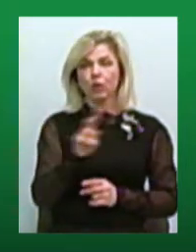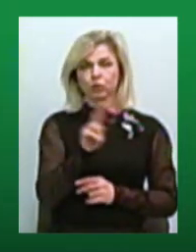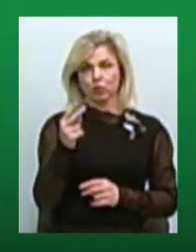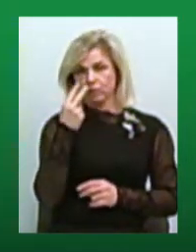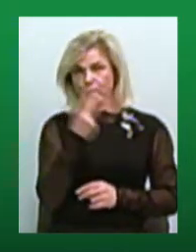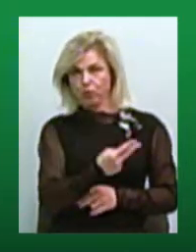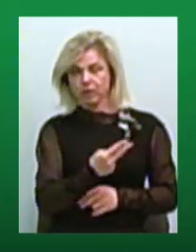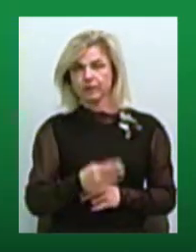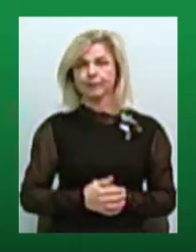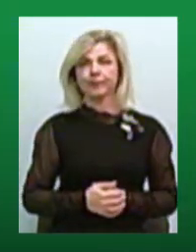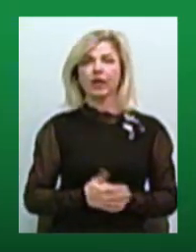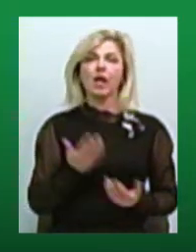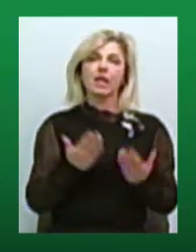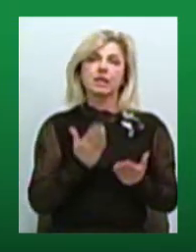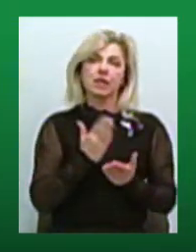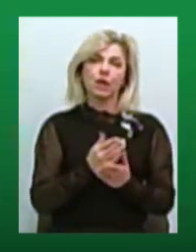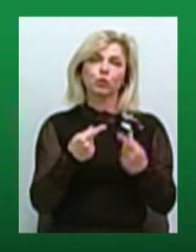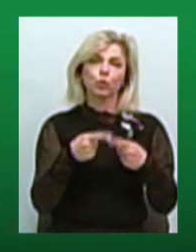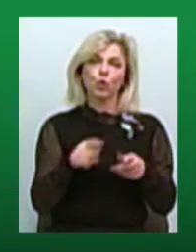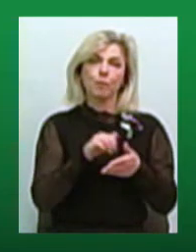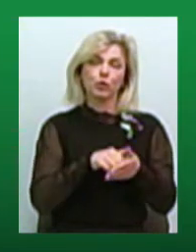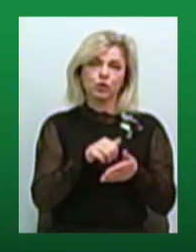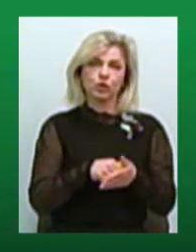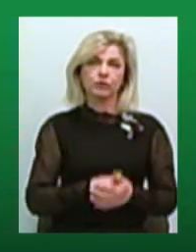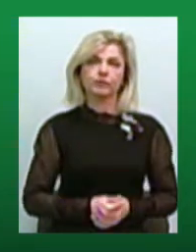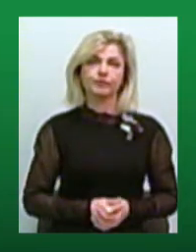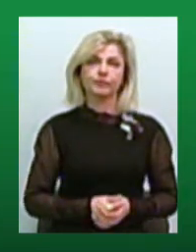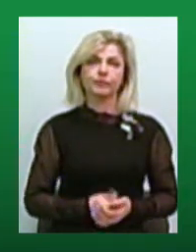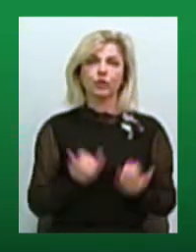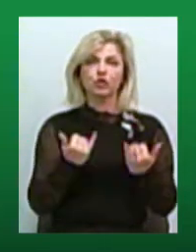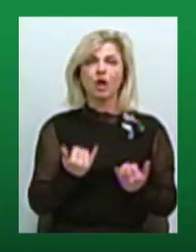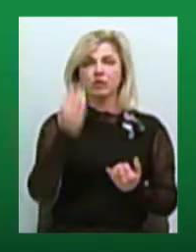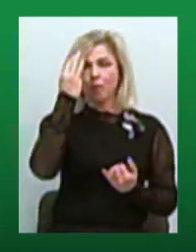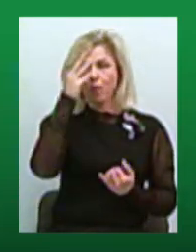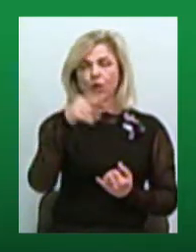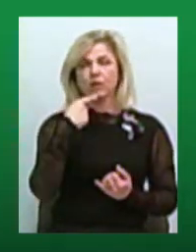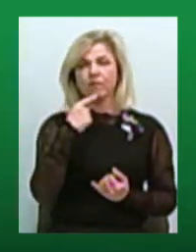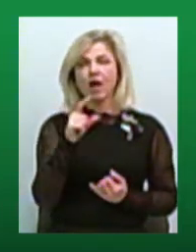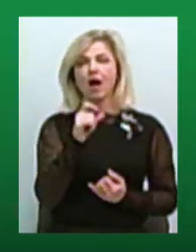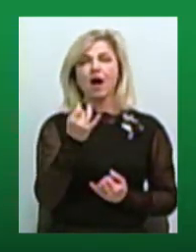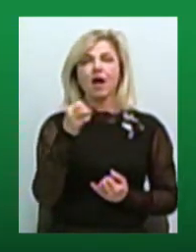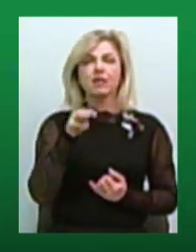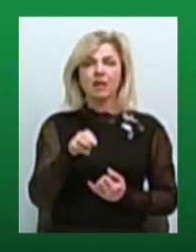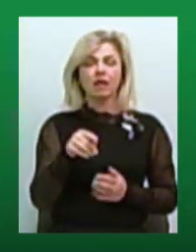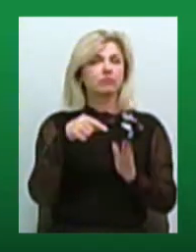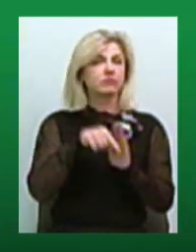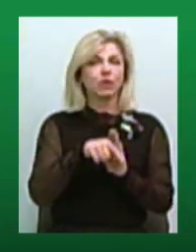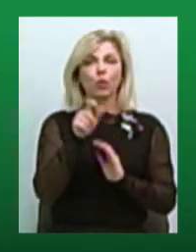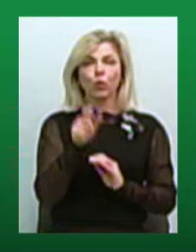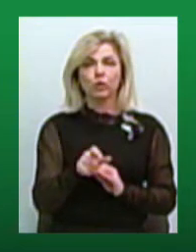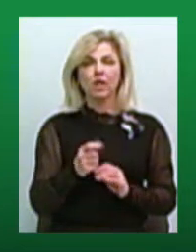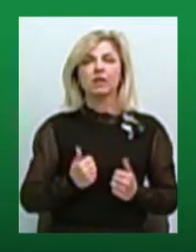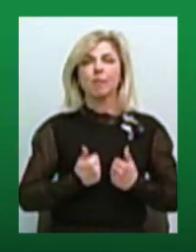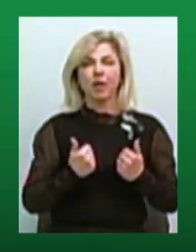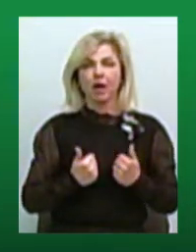про можливі інші причини, це зараз модно говорити про хайп. Тобто людина намагається